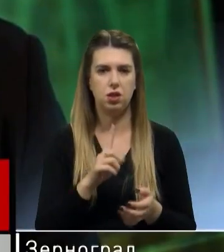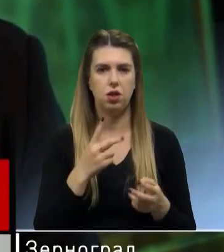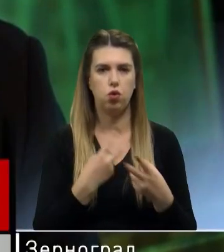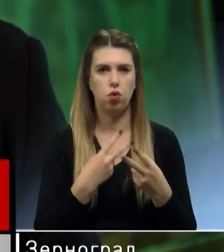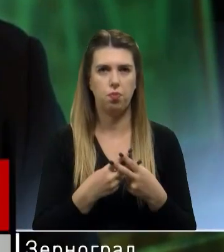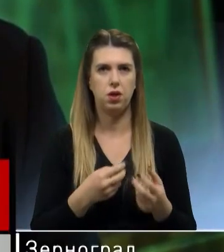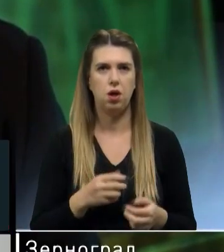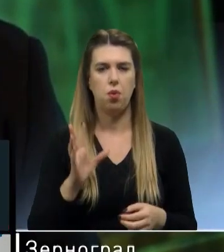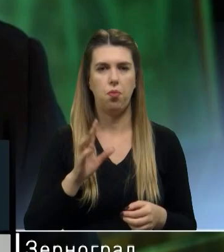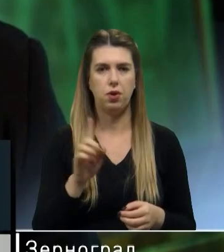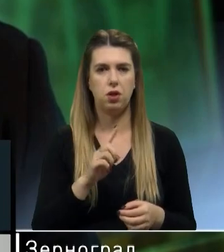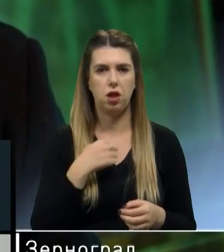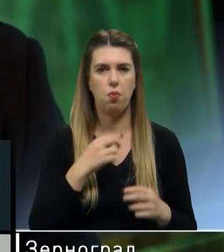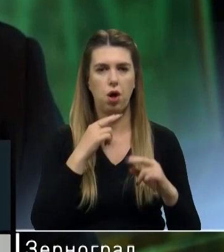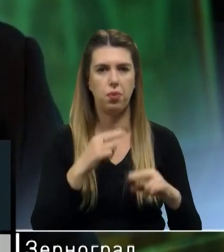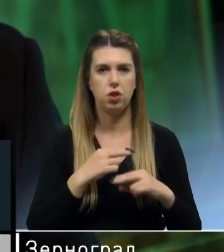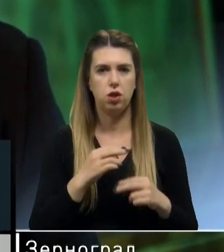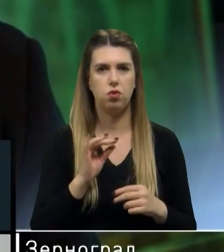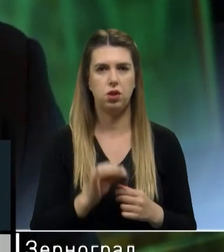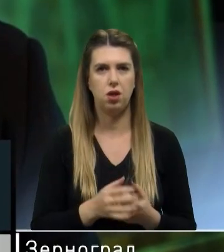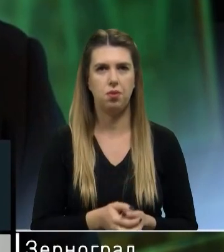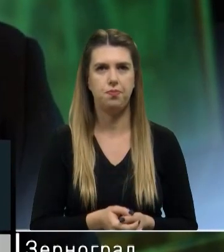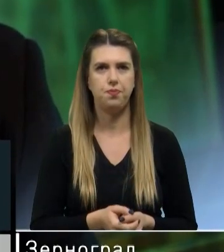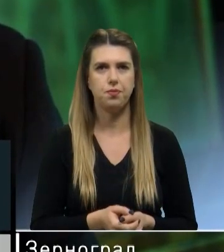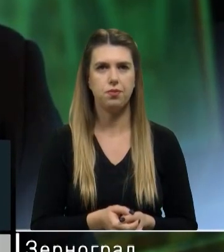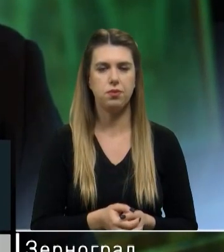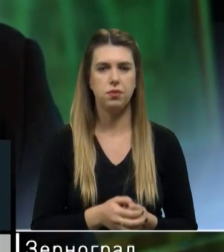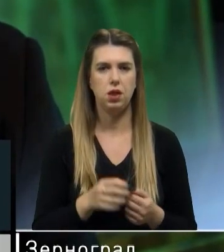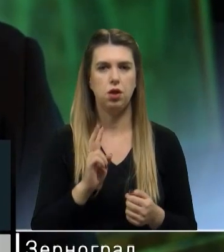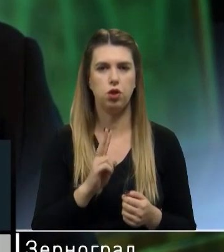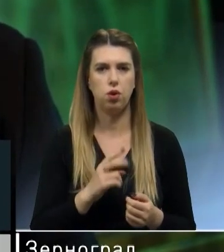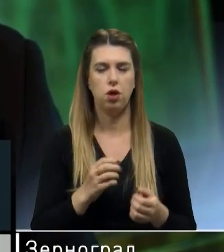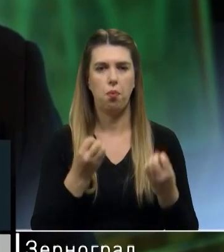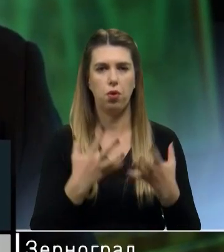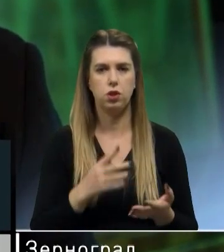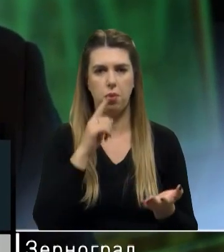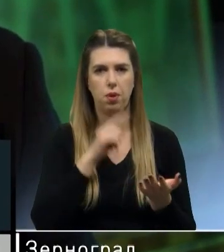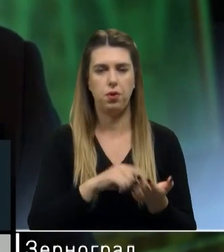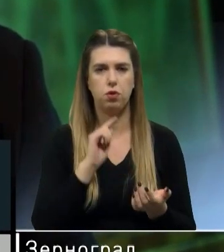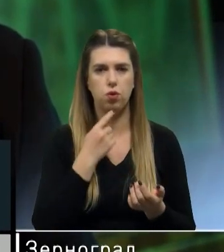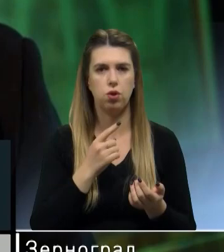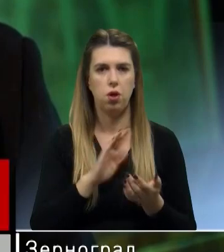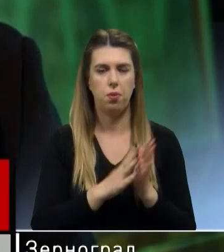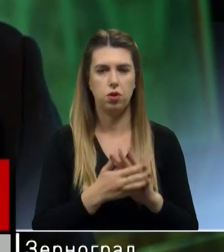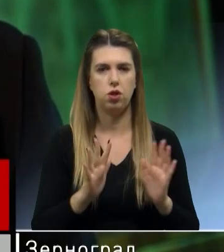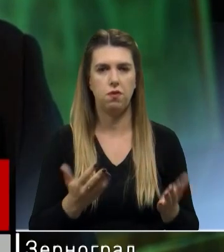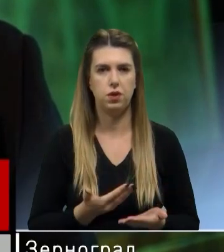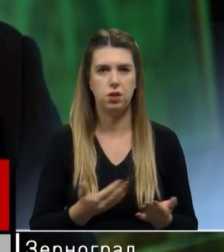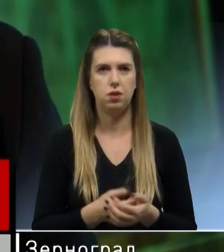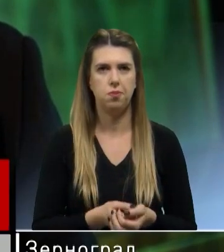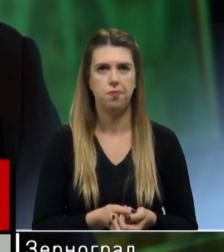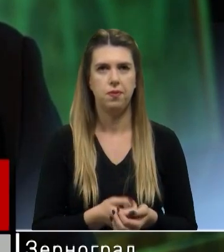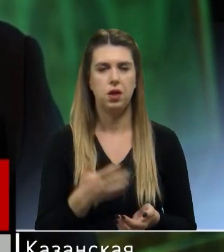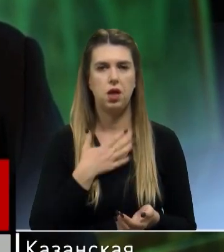свободы, потому что к нам обращаются и те, кто просто попал в трудную жизненную ситуацию.